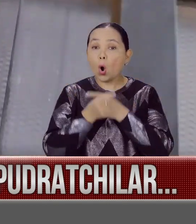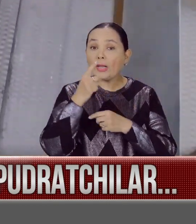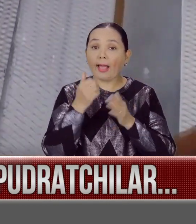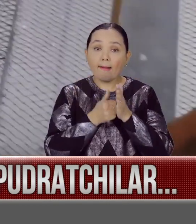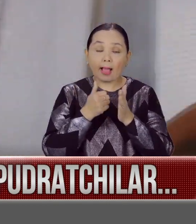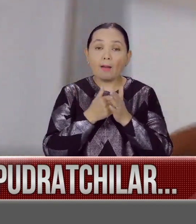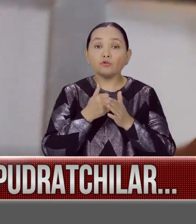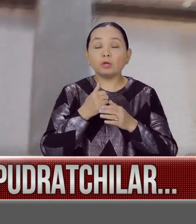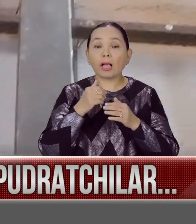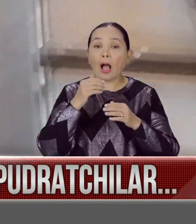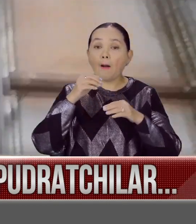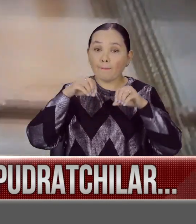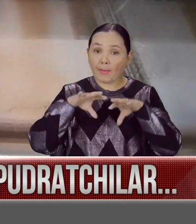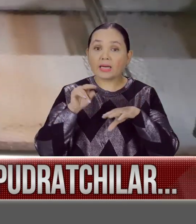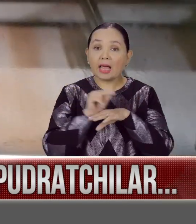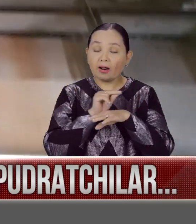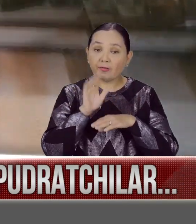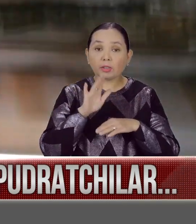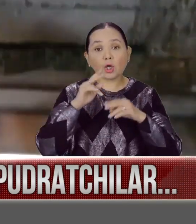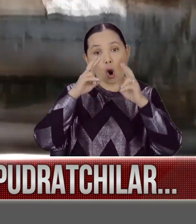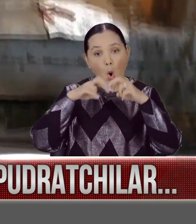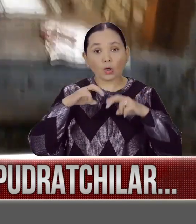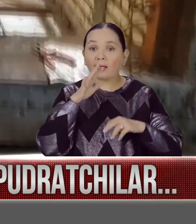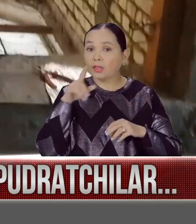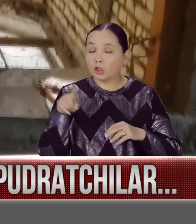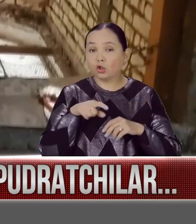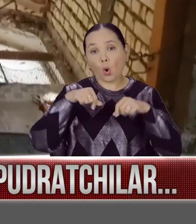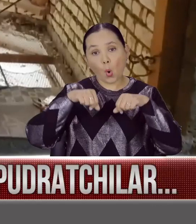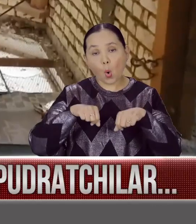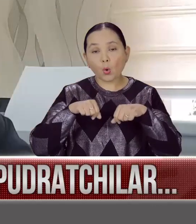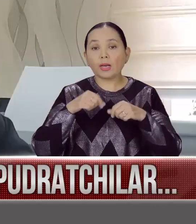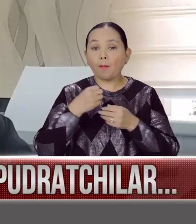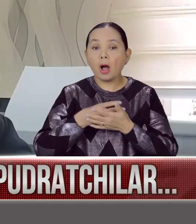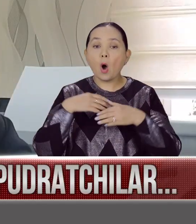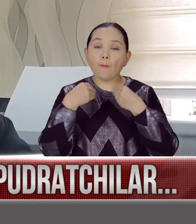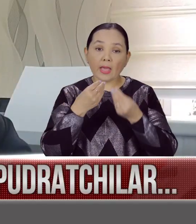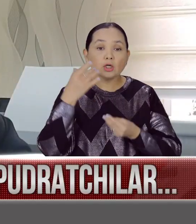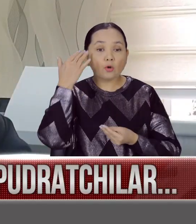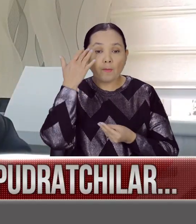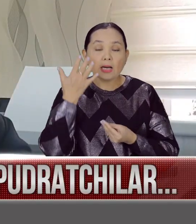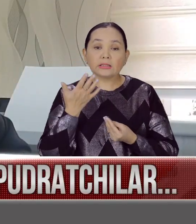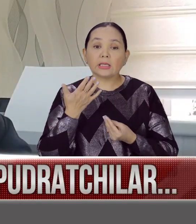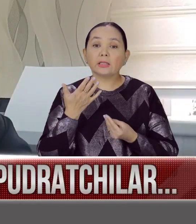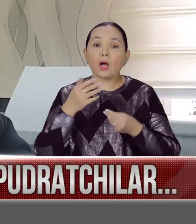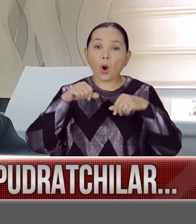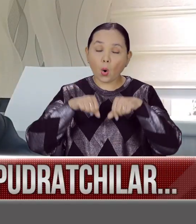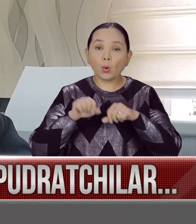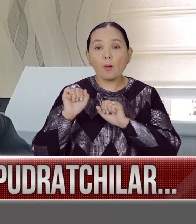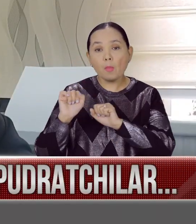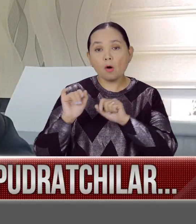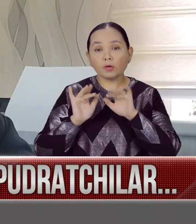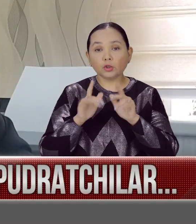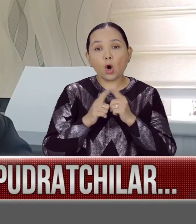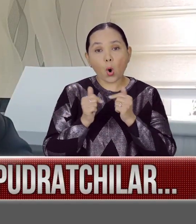kamchiliklarni bartaraf etiladi va o'rganish natijasi bo'yicha huquqiy baho berish maqsadida huquqni muhofaza